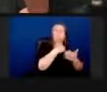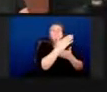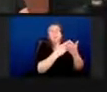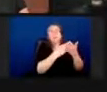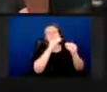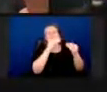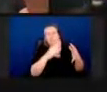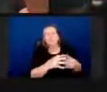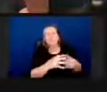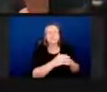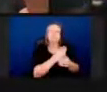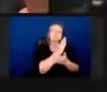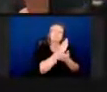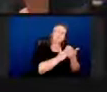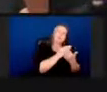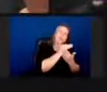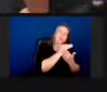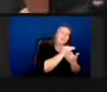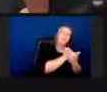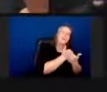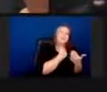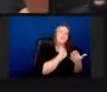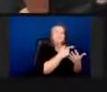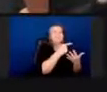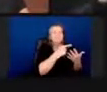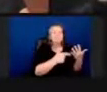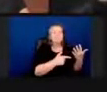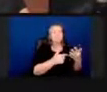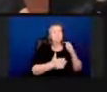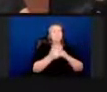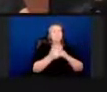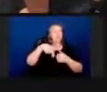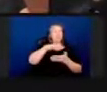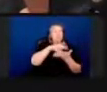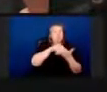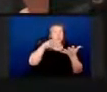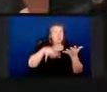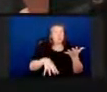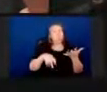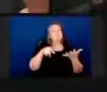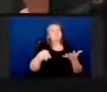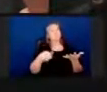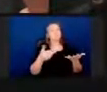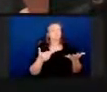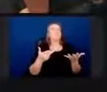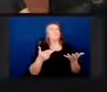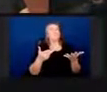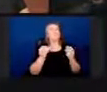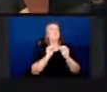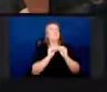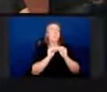moja ya wanafunzi wote wameweza kuhusishwa, na wanafunzi